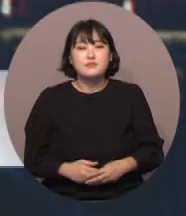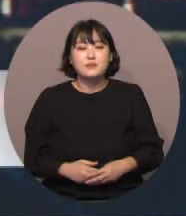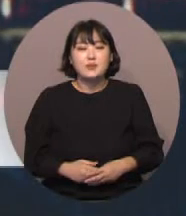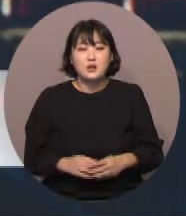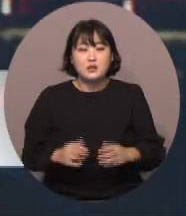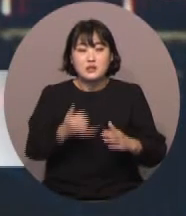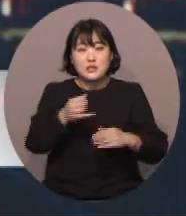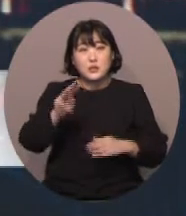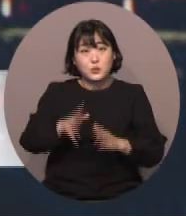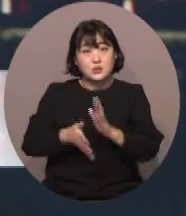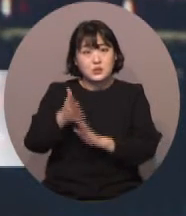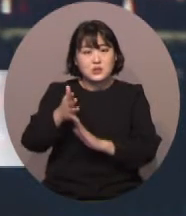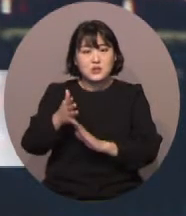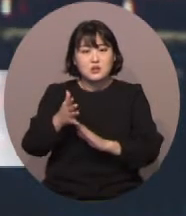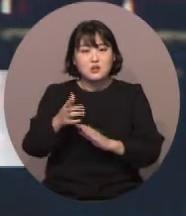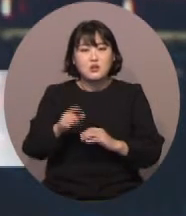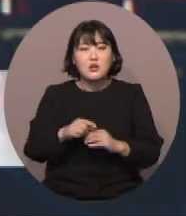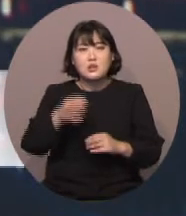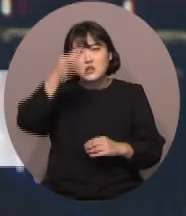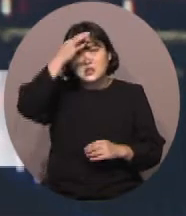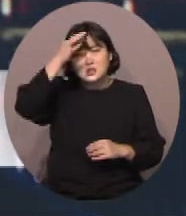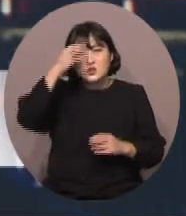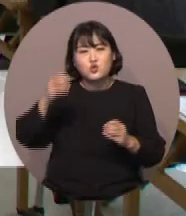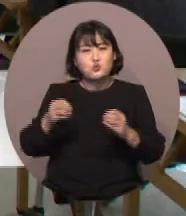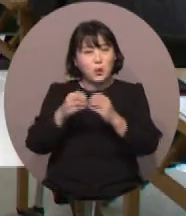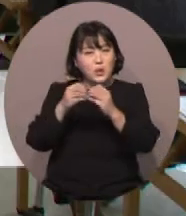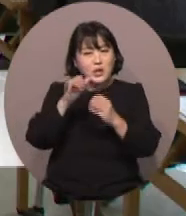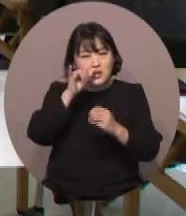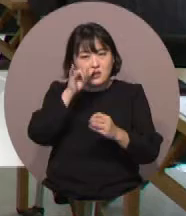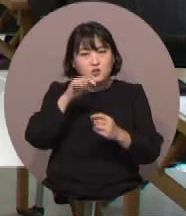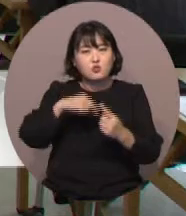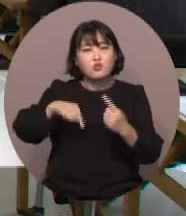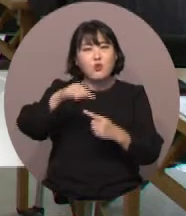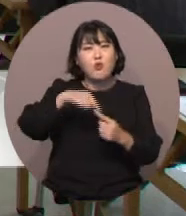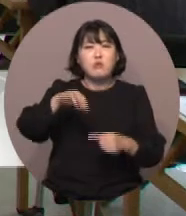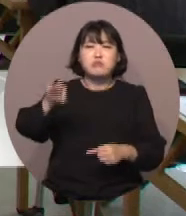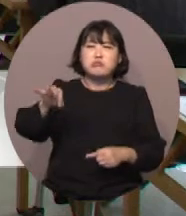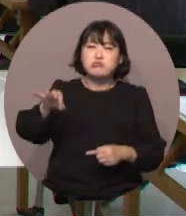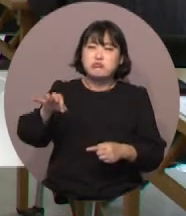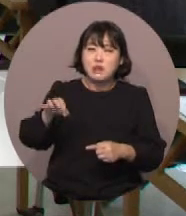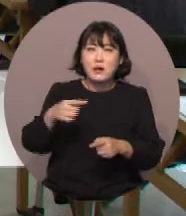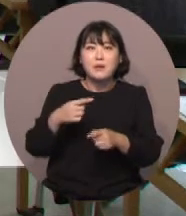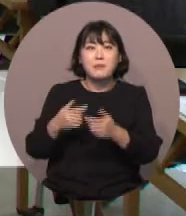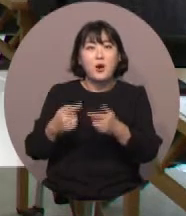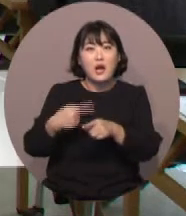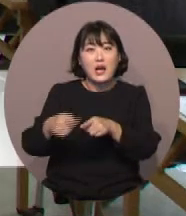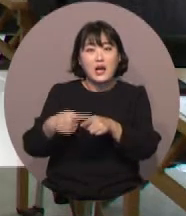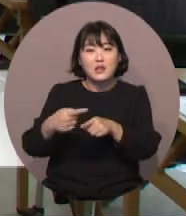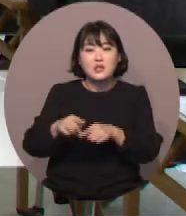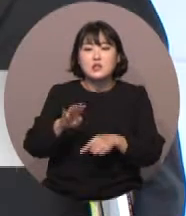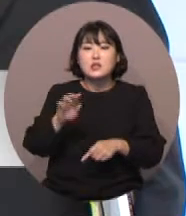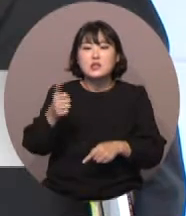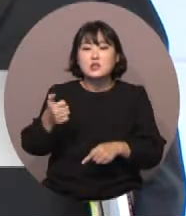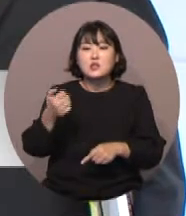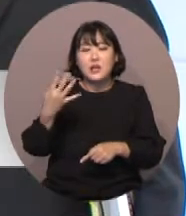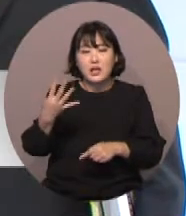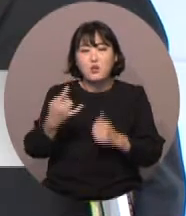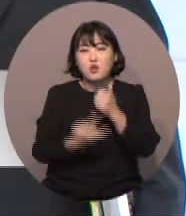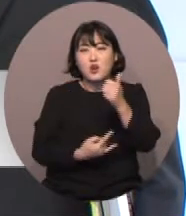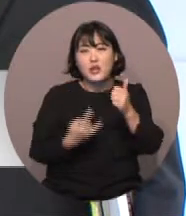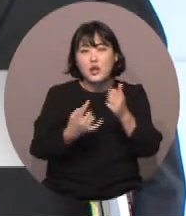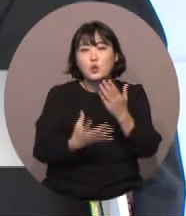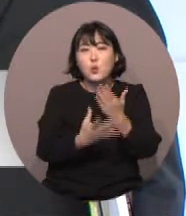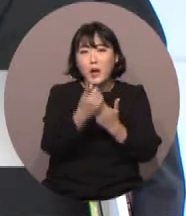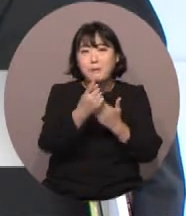세종시가 실효성이 떨어지거나 기능이 중복돼 운영실적이 미미한 것으로 판단되는 쉰 내게 위원회를